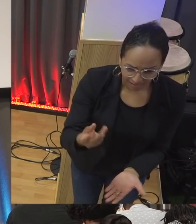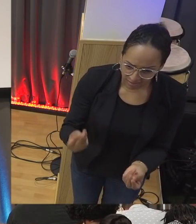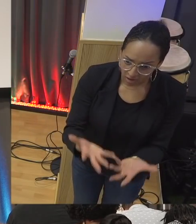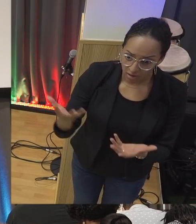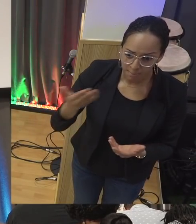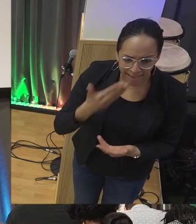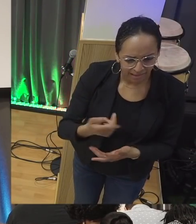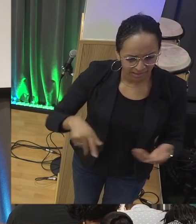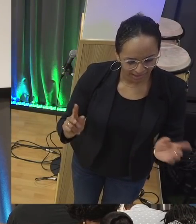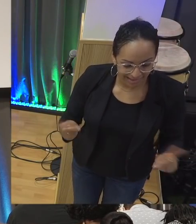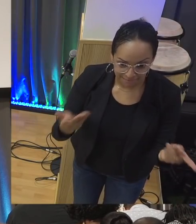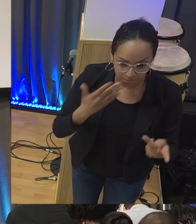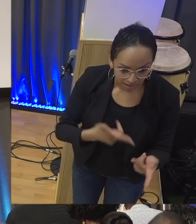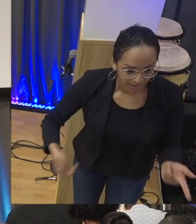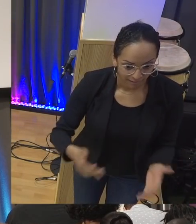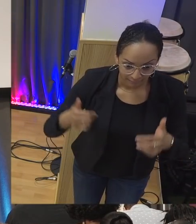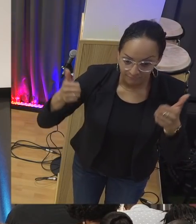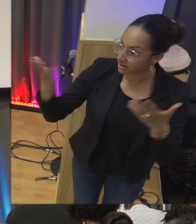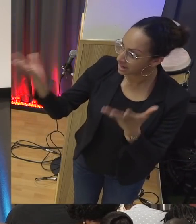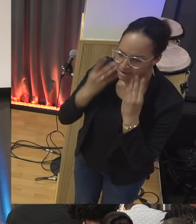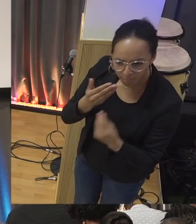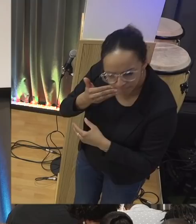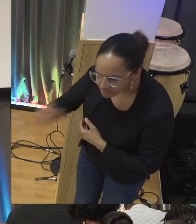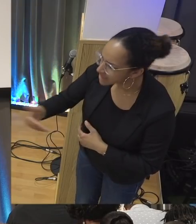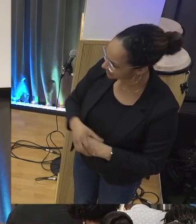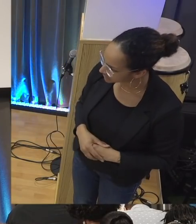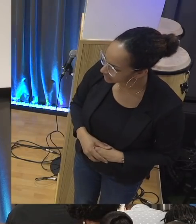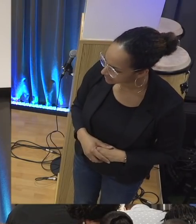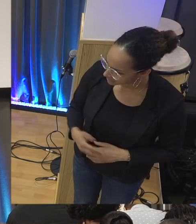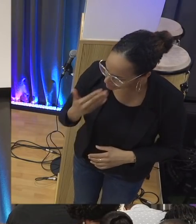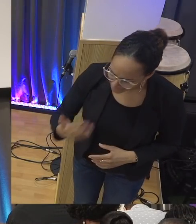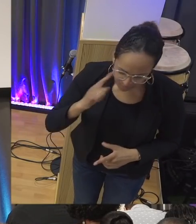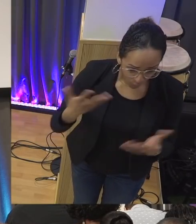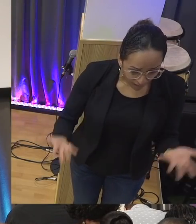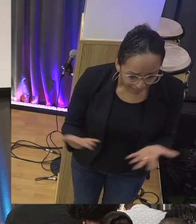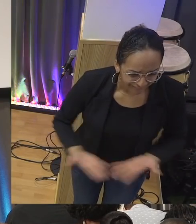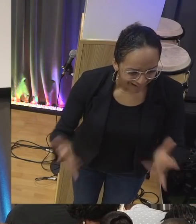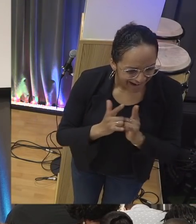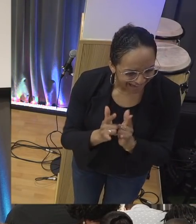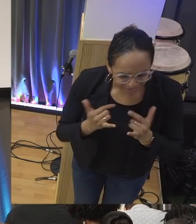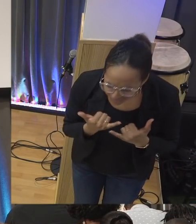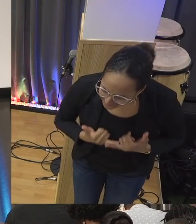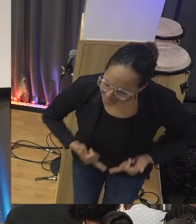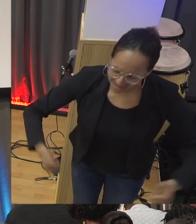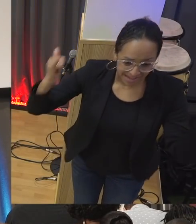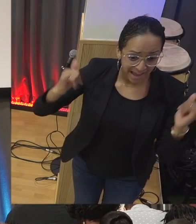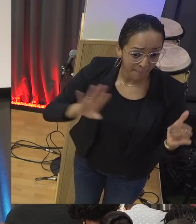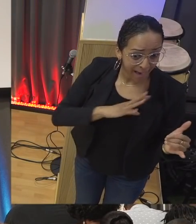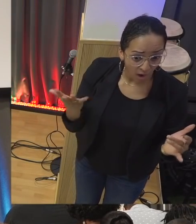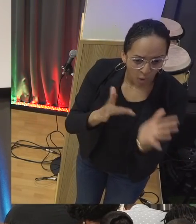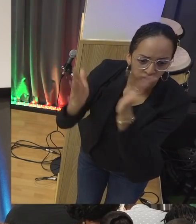le dynamisme, la fraîcheur qu'apporte mon frère Guillaume. Merci parce que cette église, elle est précieuse, elle est riche au nom de